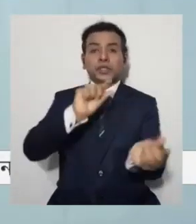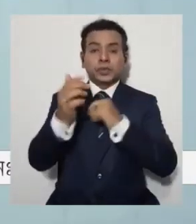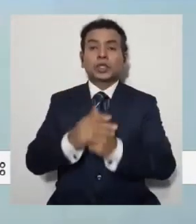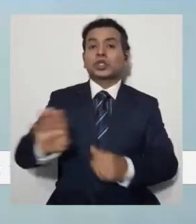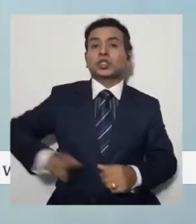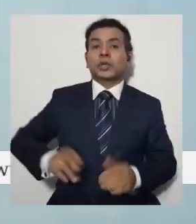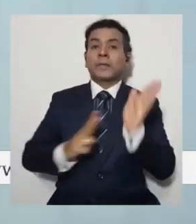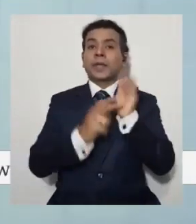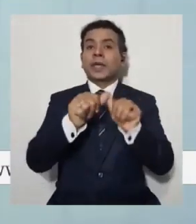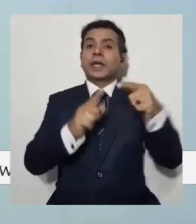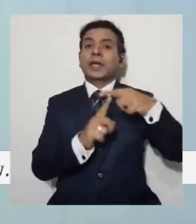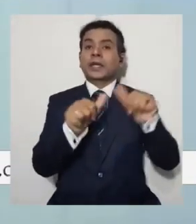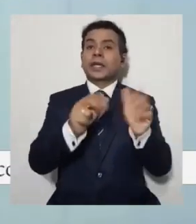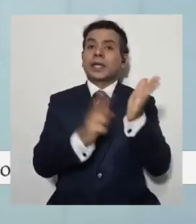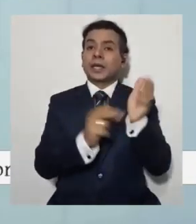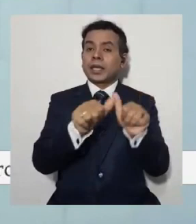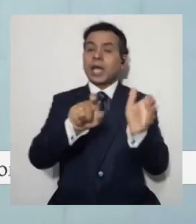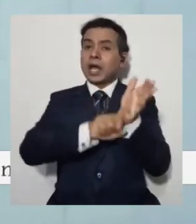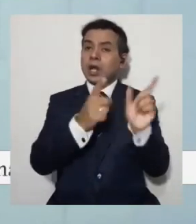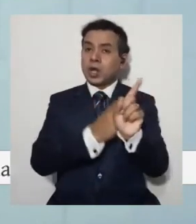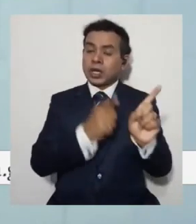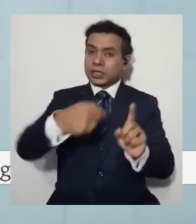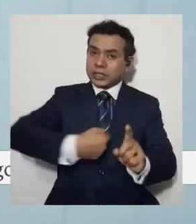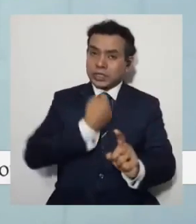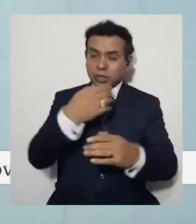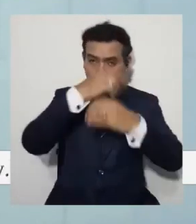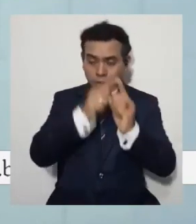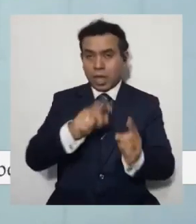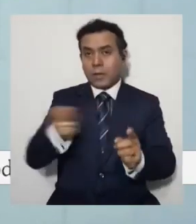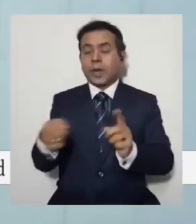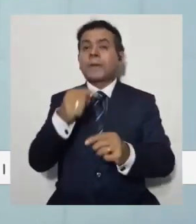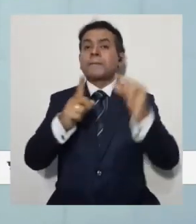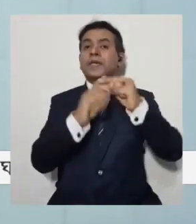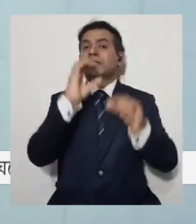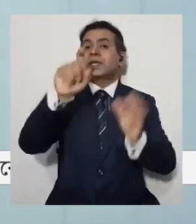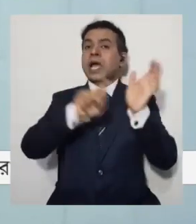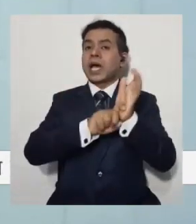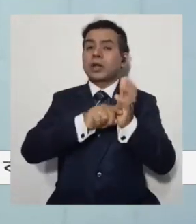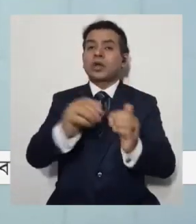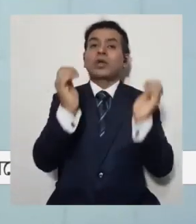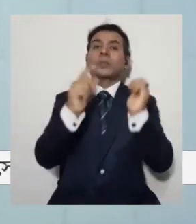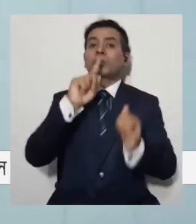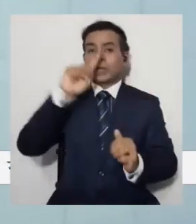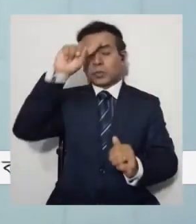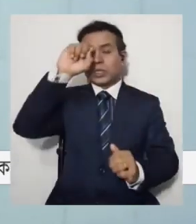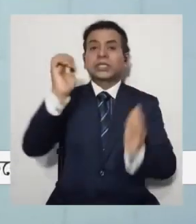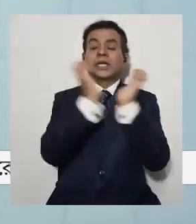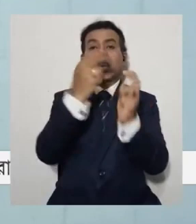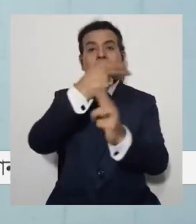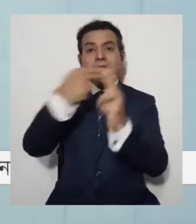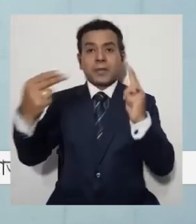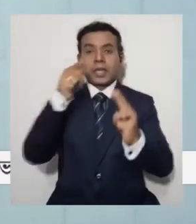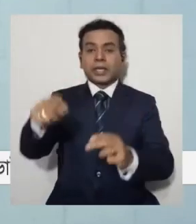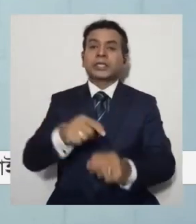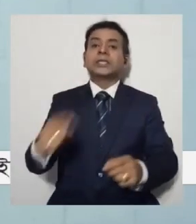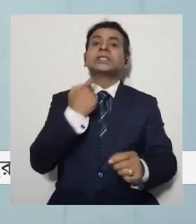একটি PCR মেশিন শেখ হাসিনা মেডিকেল কলেজ জামালপুরে হস্তান্তর করেছেন। বাংলাদেশ কৃষি বিশ্ববিদ্যালয় ময়মনসিংহ মেডিকেল কলেজে একটি